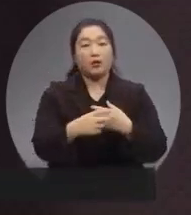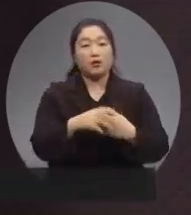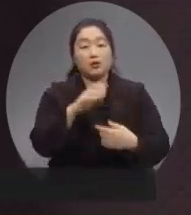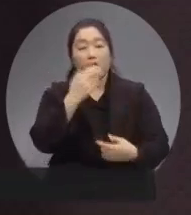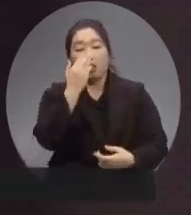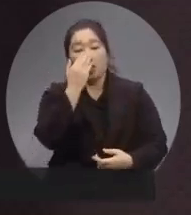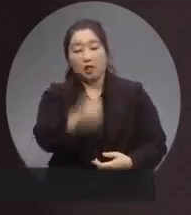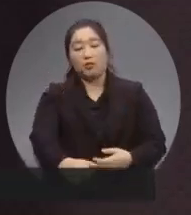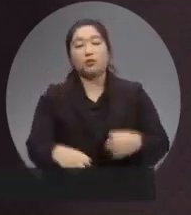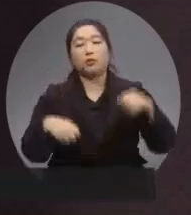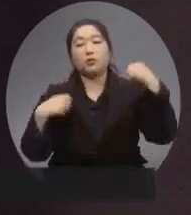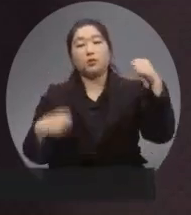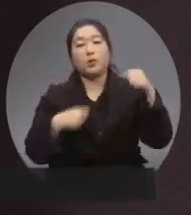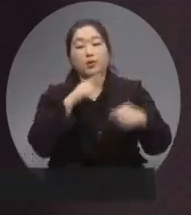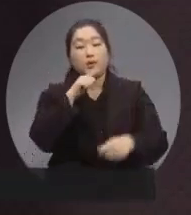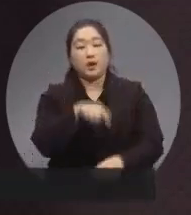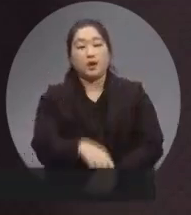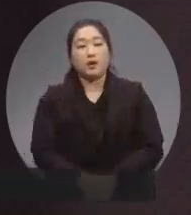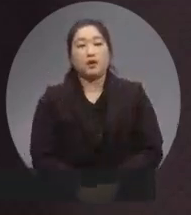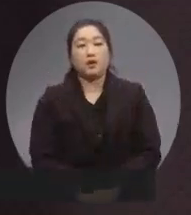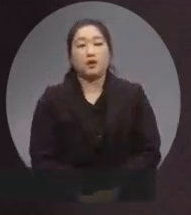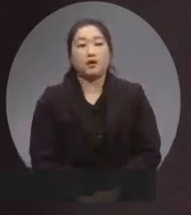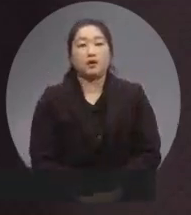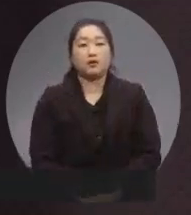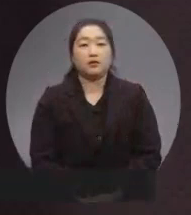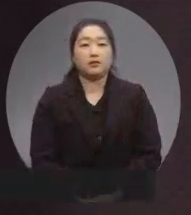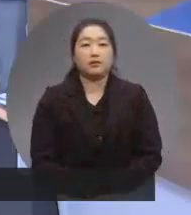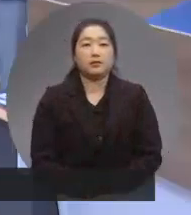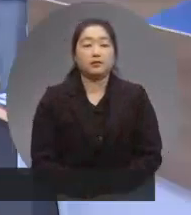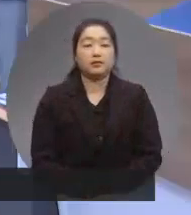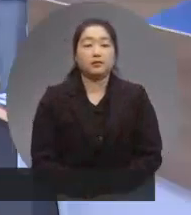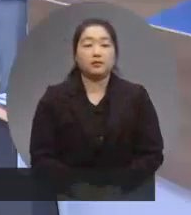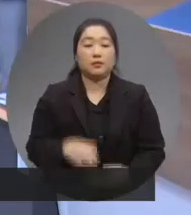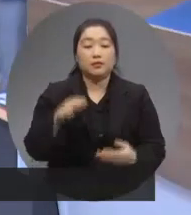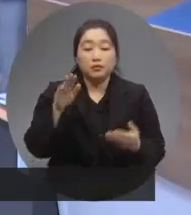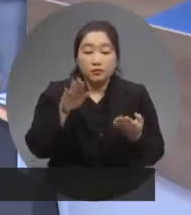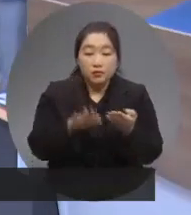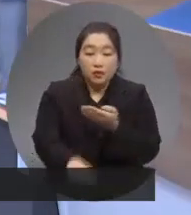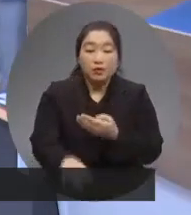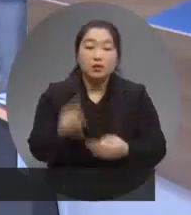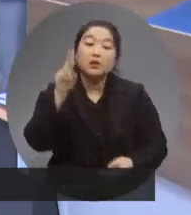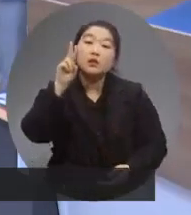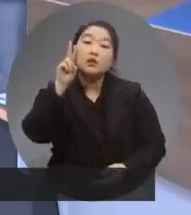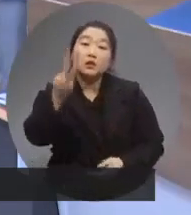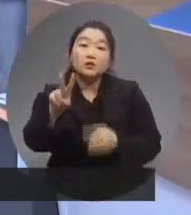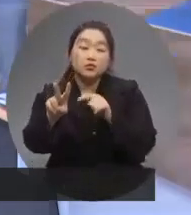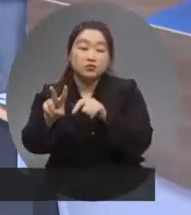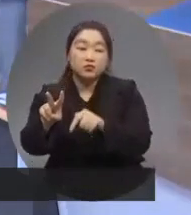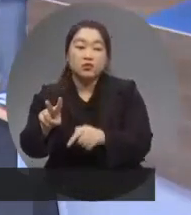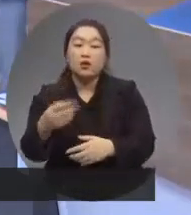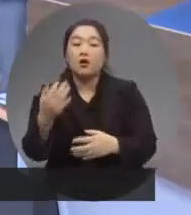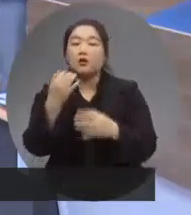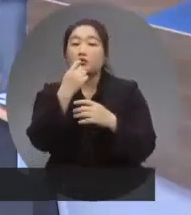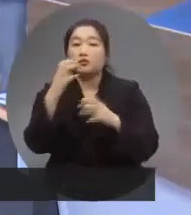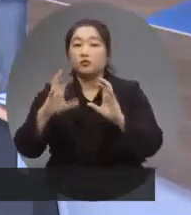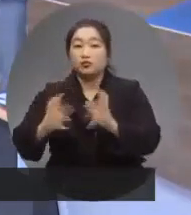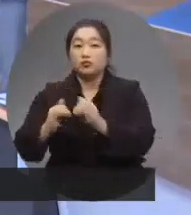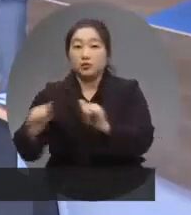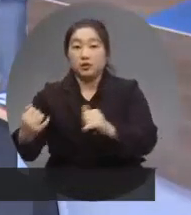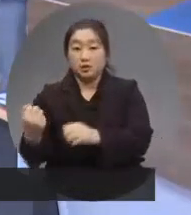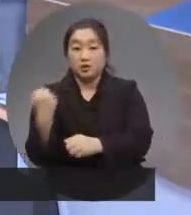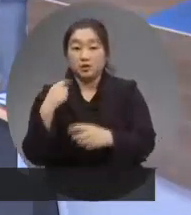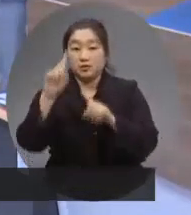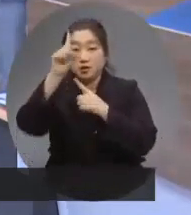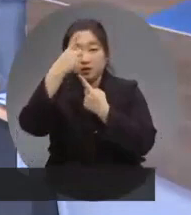신물나는 정치쇼라는 표현까지 동원했습니다. 그런데 불과 이틀 뒤 이번엔 국민의힘